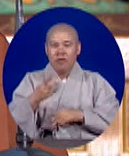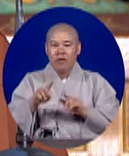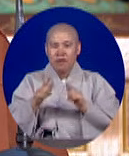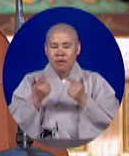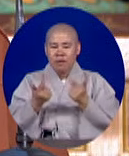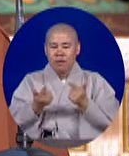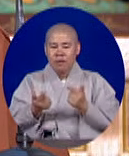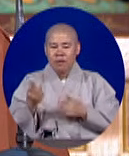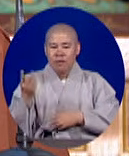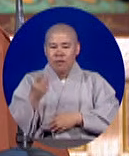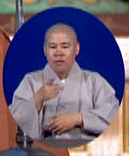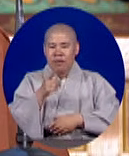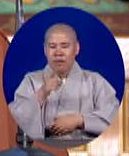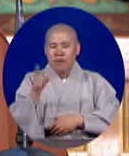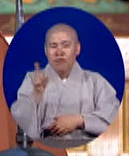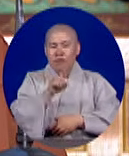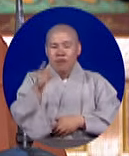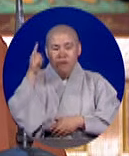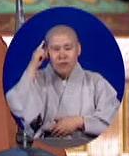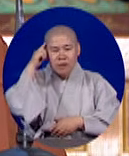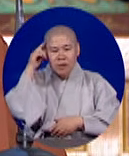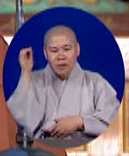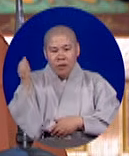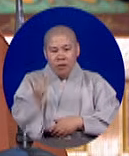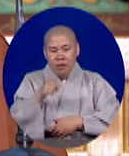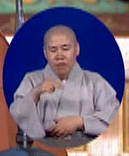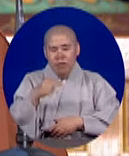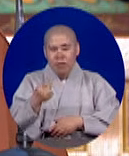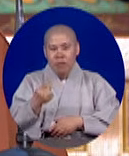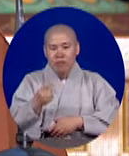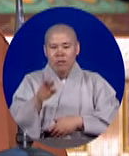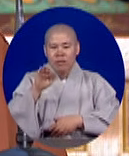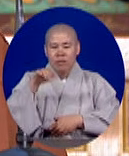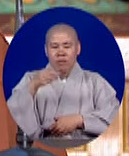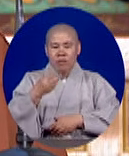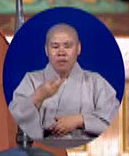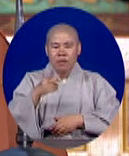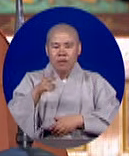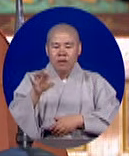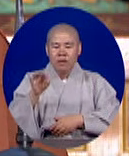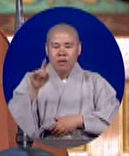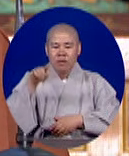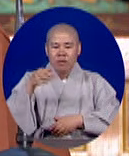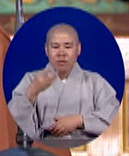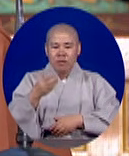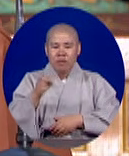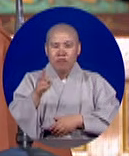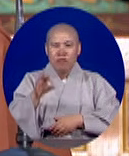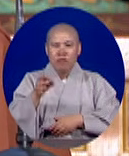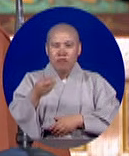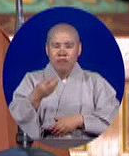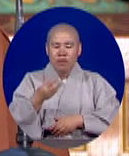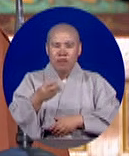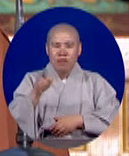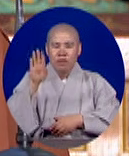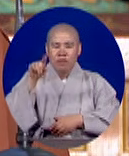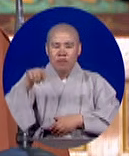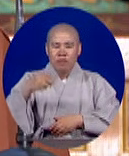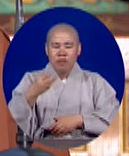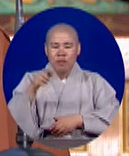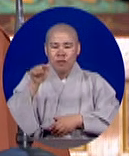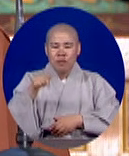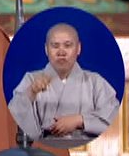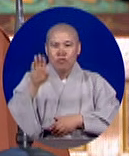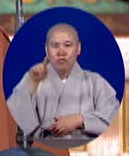그리고 무슨 생각을 일으켜도 불생불멸 아니라 불구부정 아니라 무슨 생각을 일으켜도 한